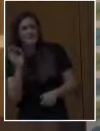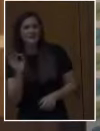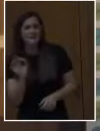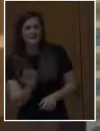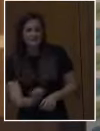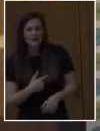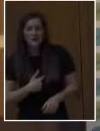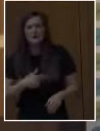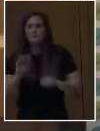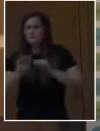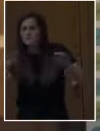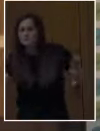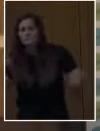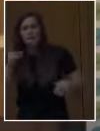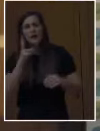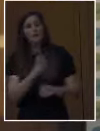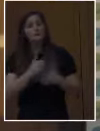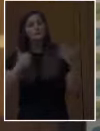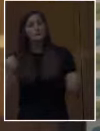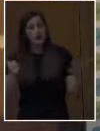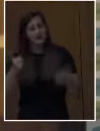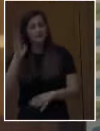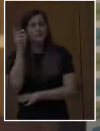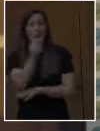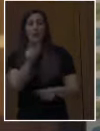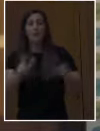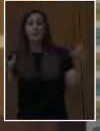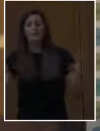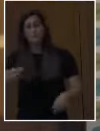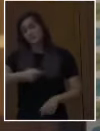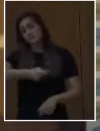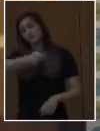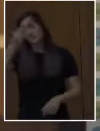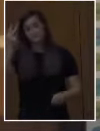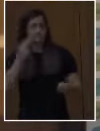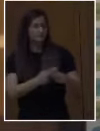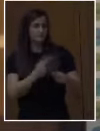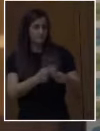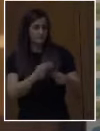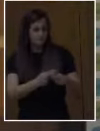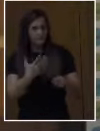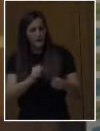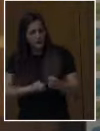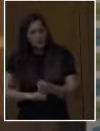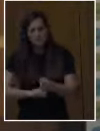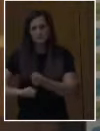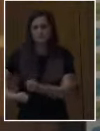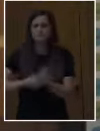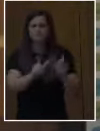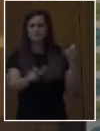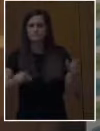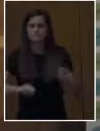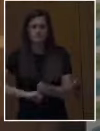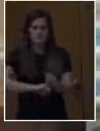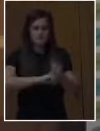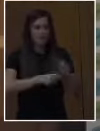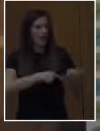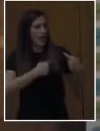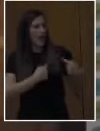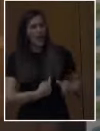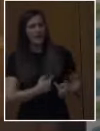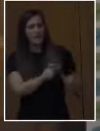26 ομιλητές, 26 πολύ αξιόλογους ομιλητές. Υπάρχουν δεκάδες υποστηρικτές και δεκάδες θελοντές, οι